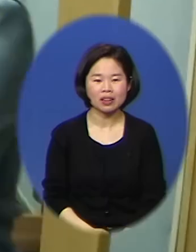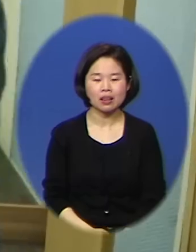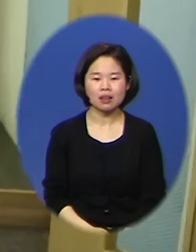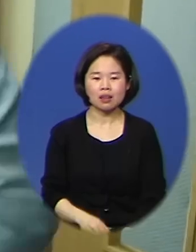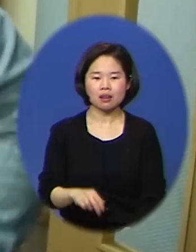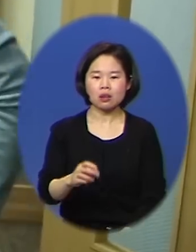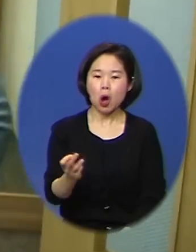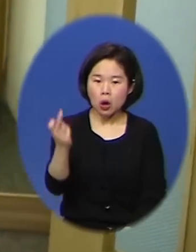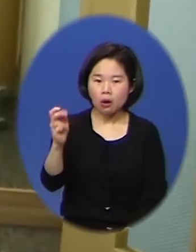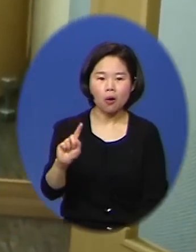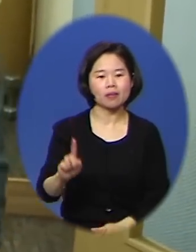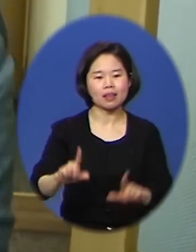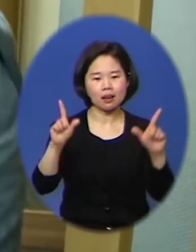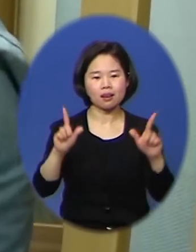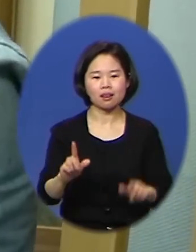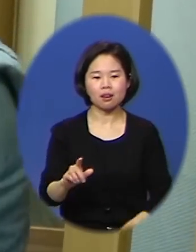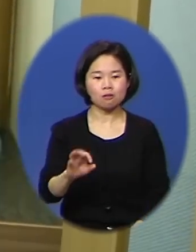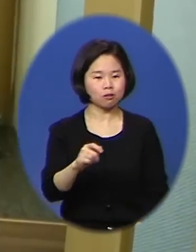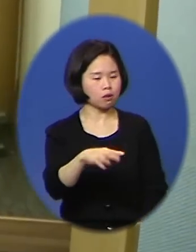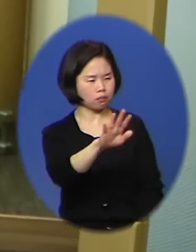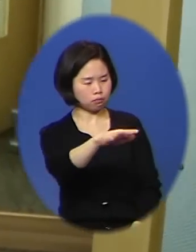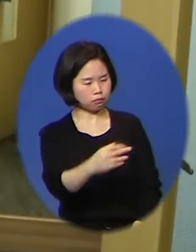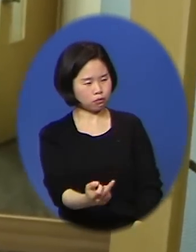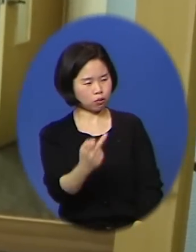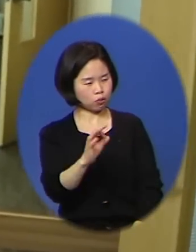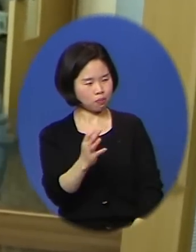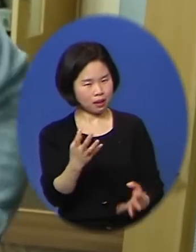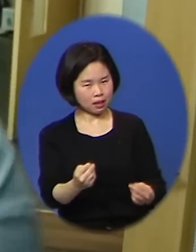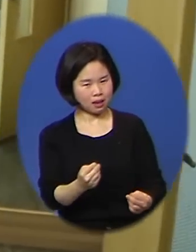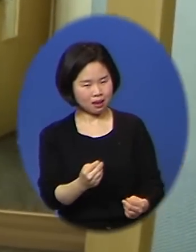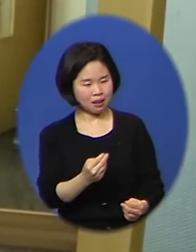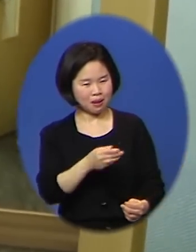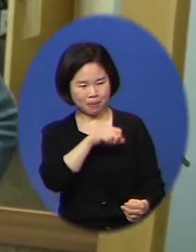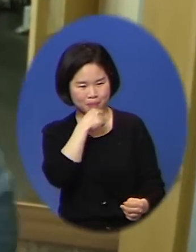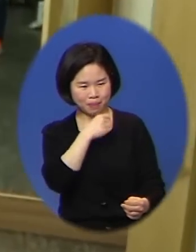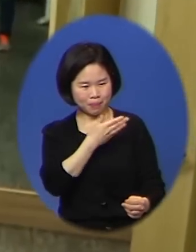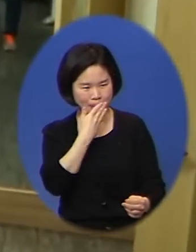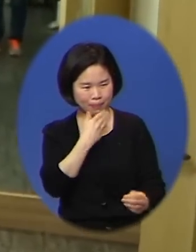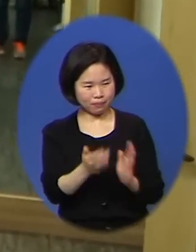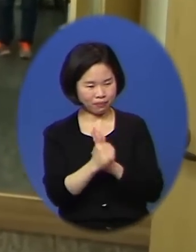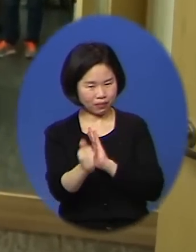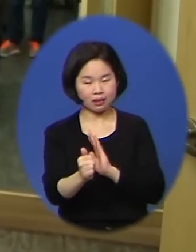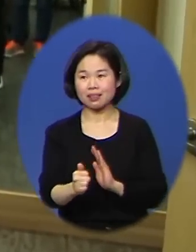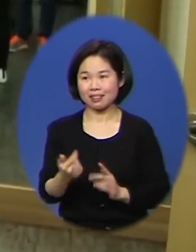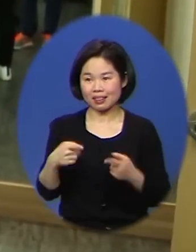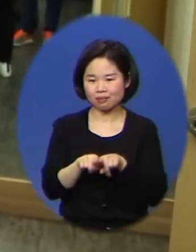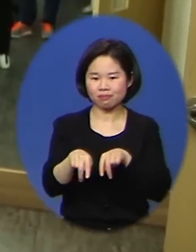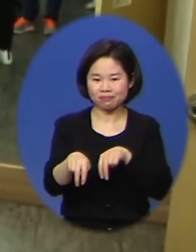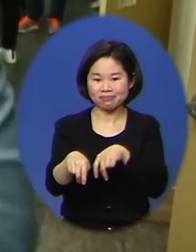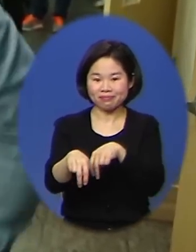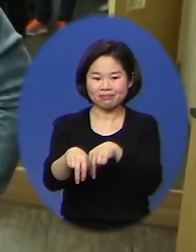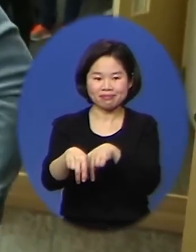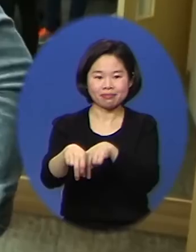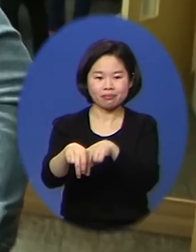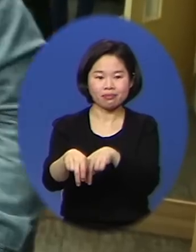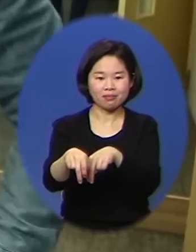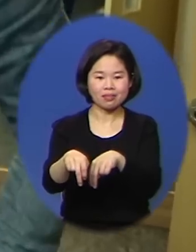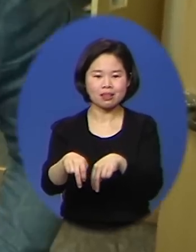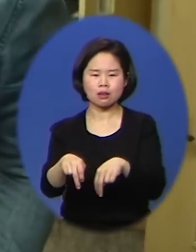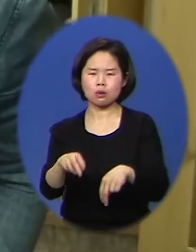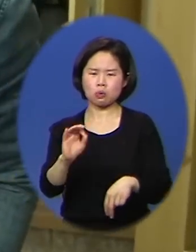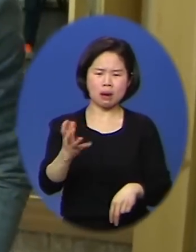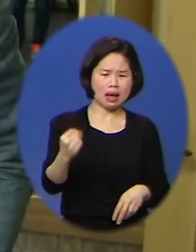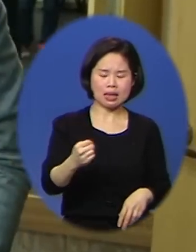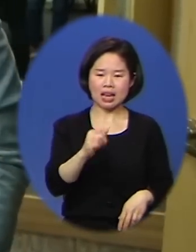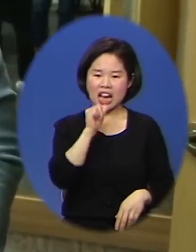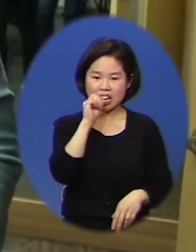날 우철아 형이 오늘 돈이 엄청 많아 밥 사줄게 가자 그래서 에이 형 먹으러 가요 내려갔는데 딱 먹을 거 딱 계산하는데 뭐 형이 돈이 엄청